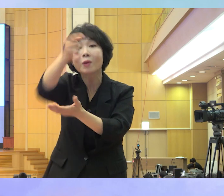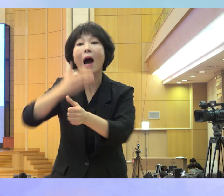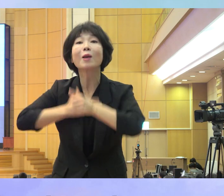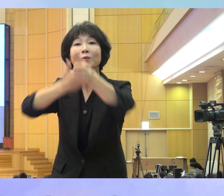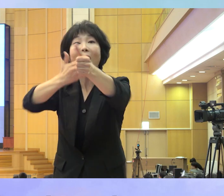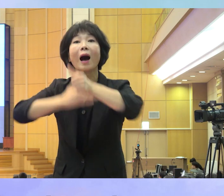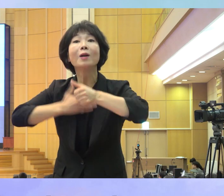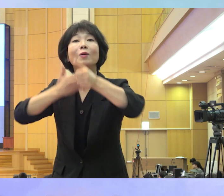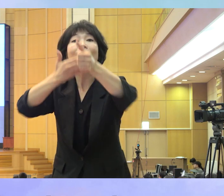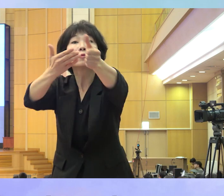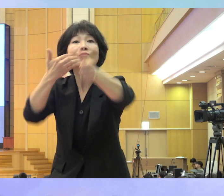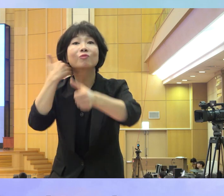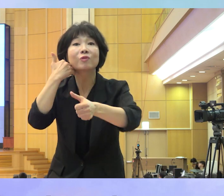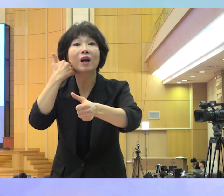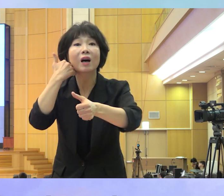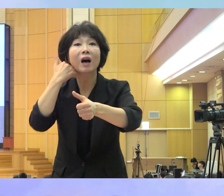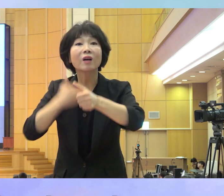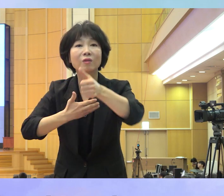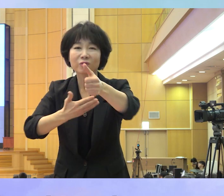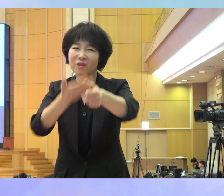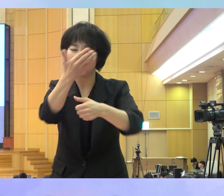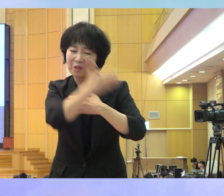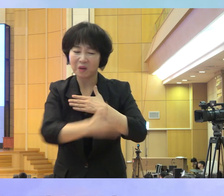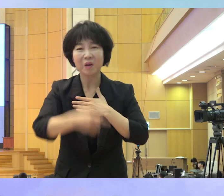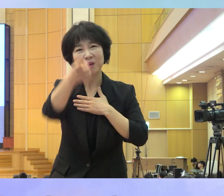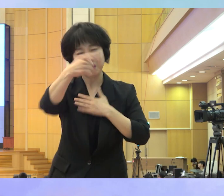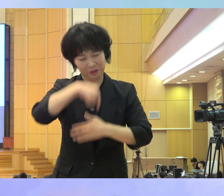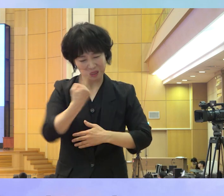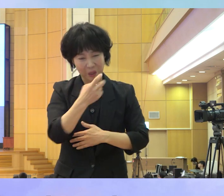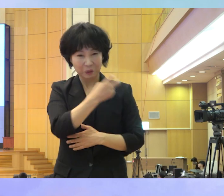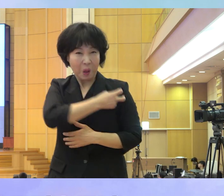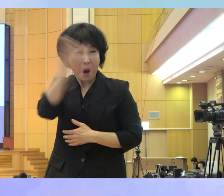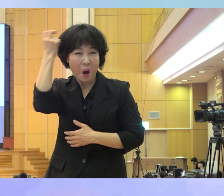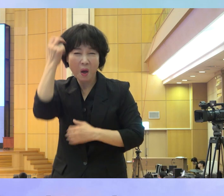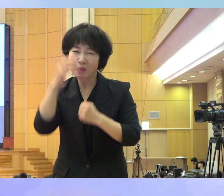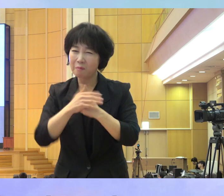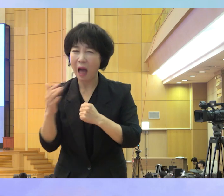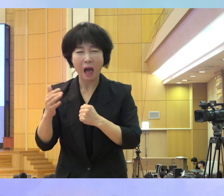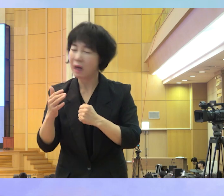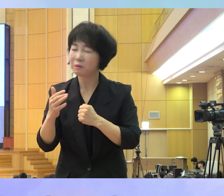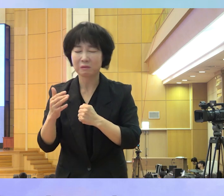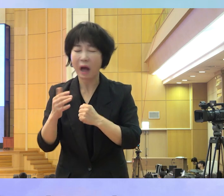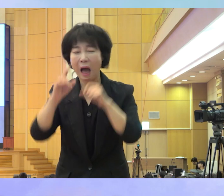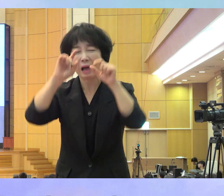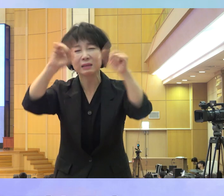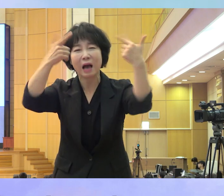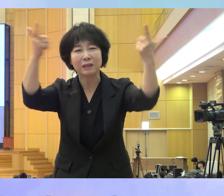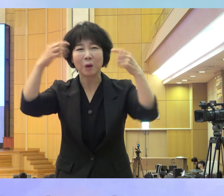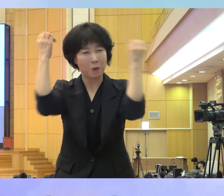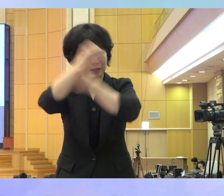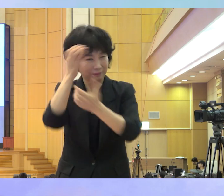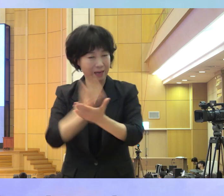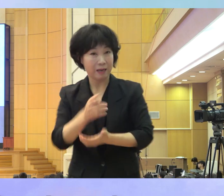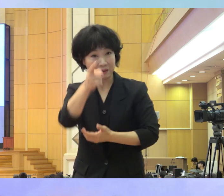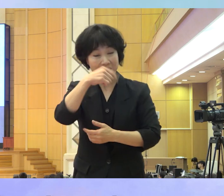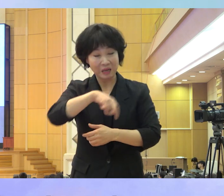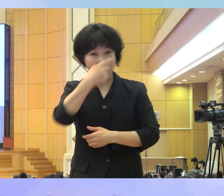하니는 혈육이 아니라, 이 말은 내 자신이 똑똑해서 알게 된 것이